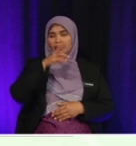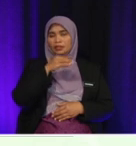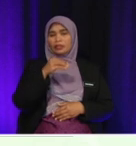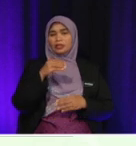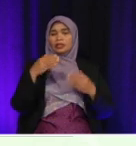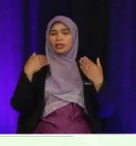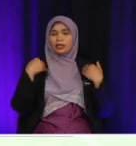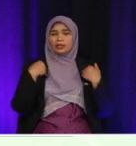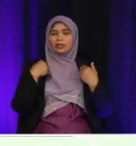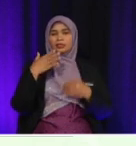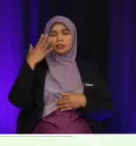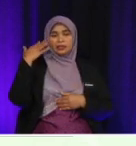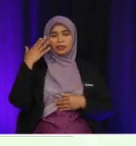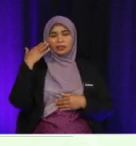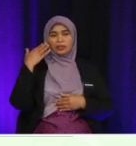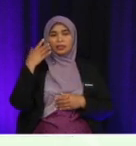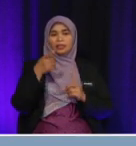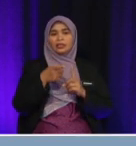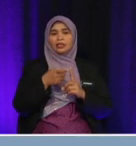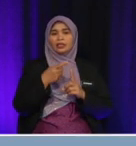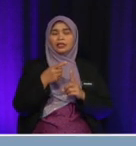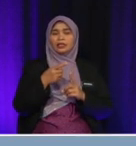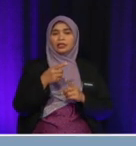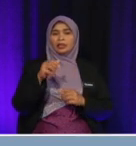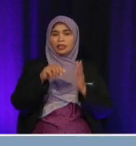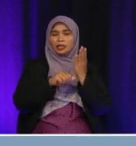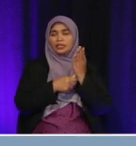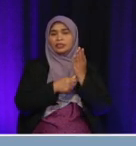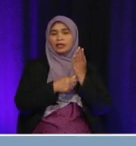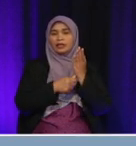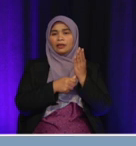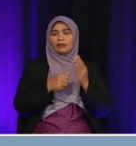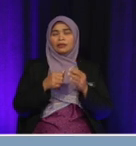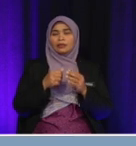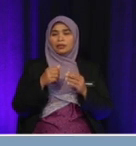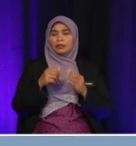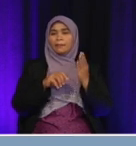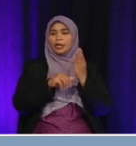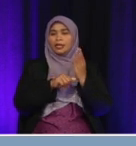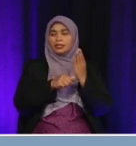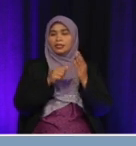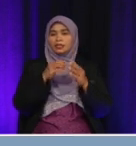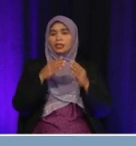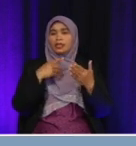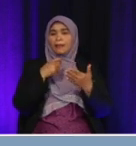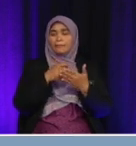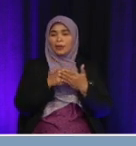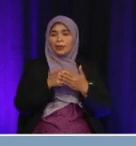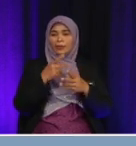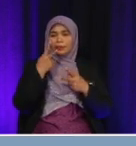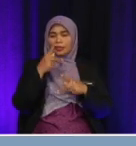mempunyai sejarah-sejarahnya dari segi asal penubuhan pengasas tempoh